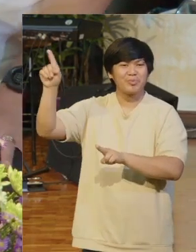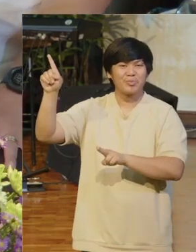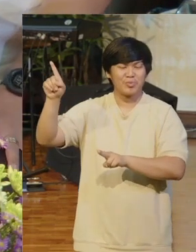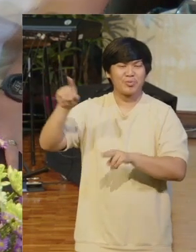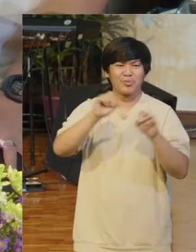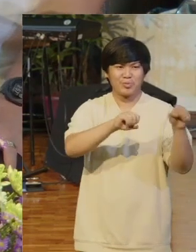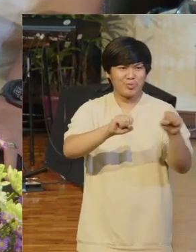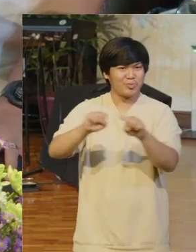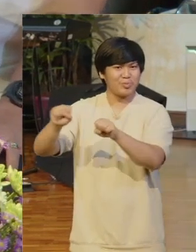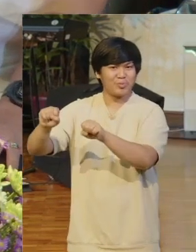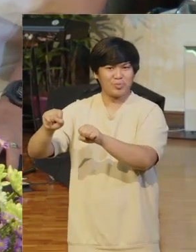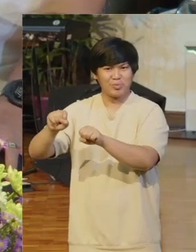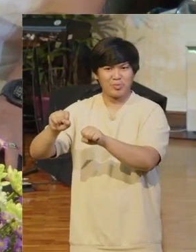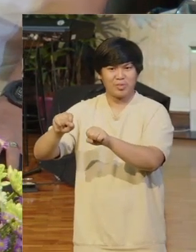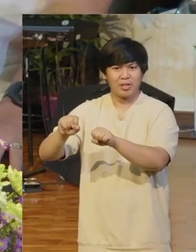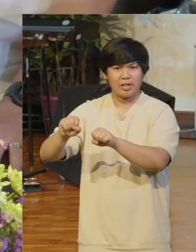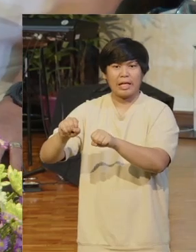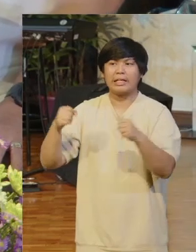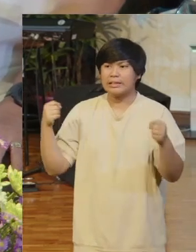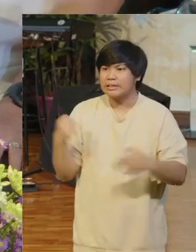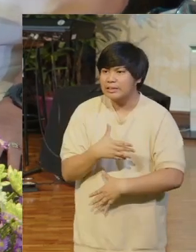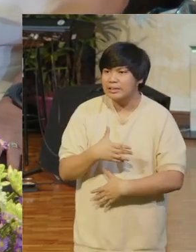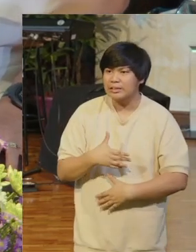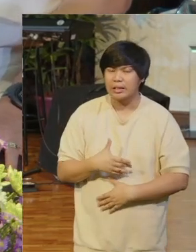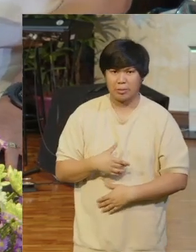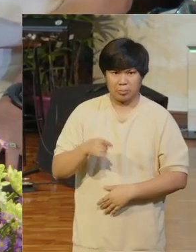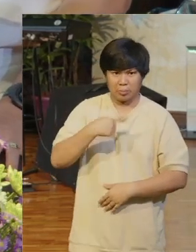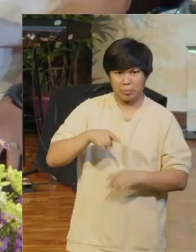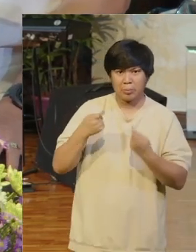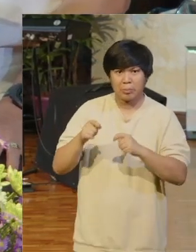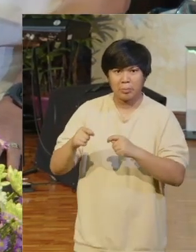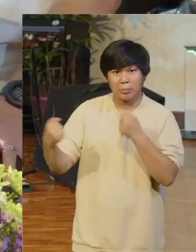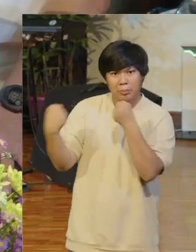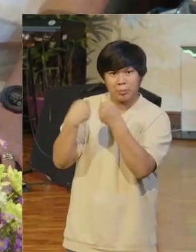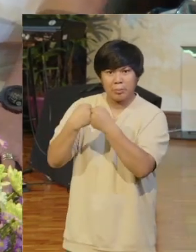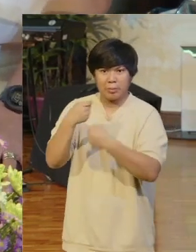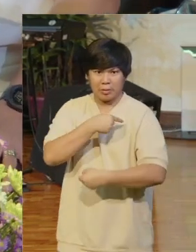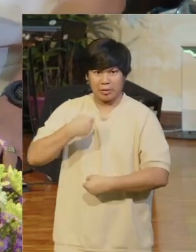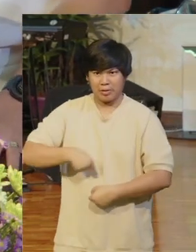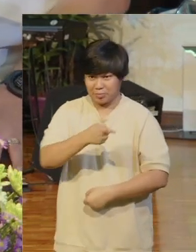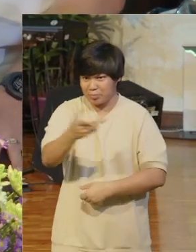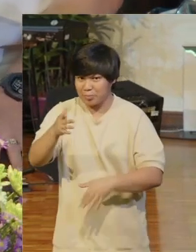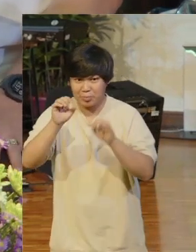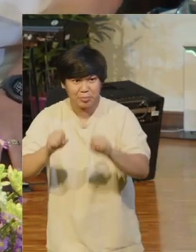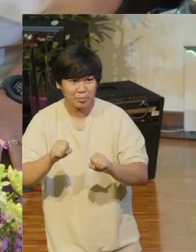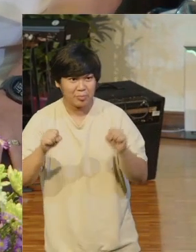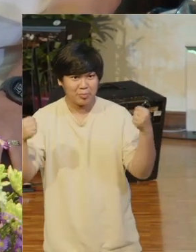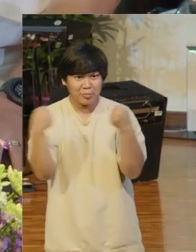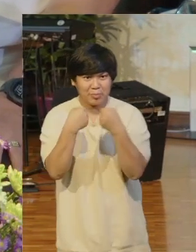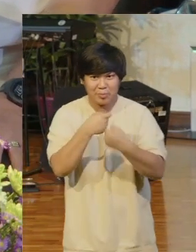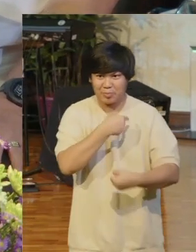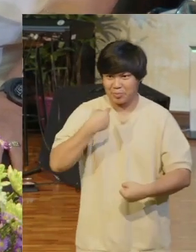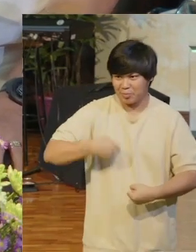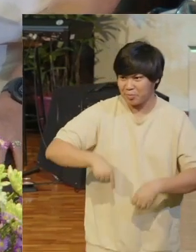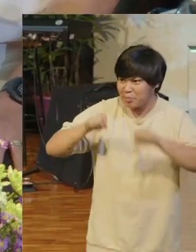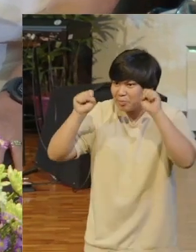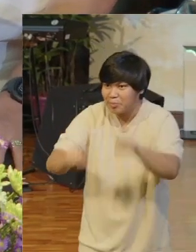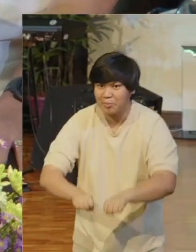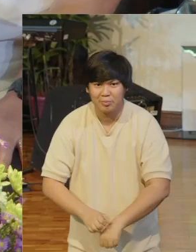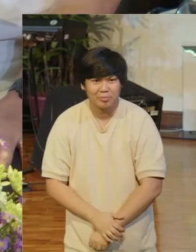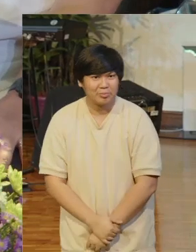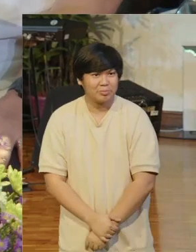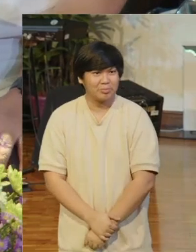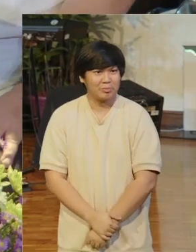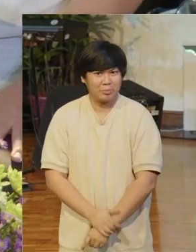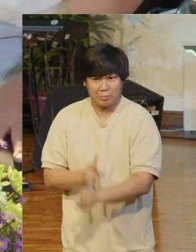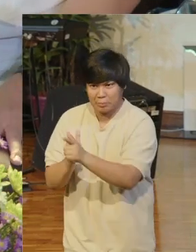Nakakatakot, alam niyo kung bakit? Kasi hindi natin kaya ang China. Kayo kaya niyo ang China? No? Hindi natin